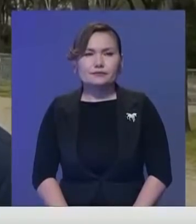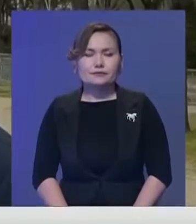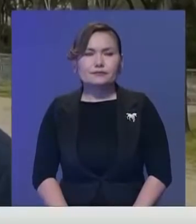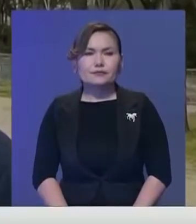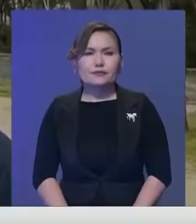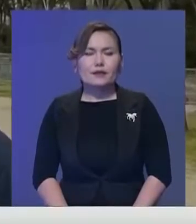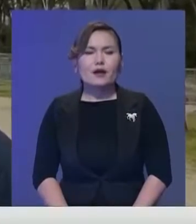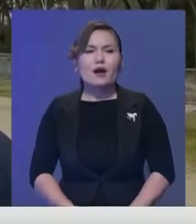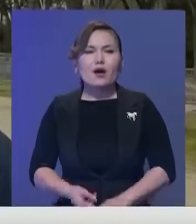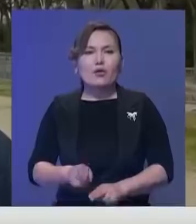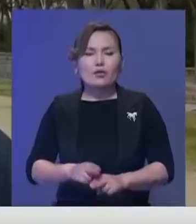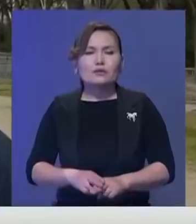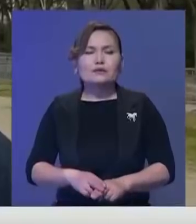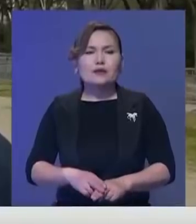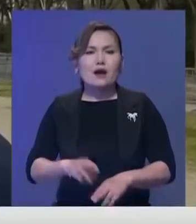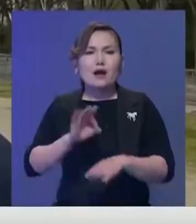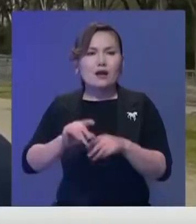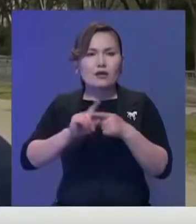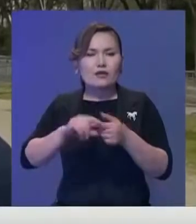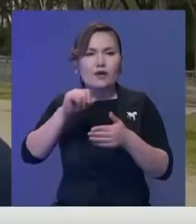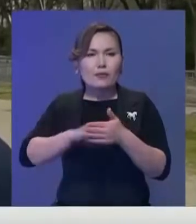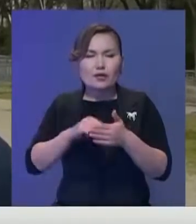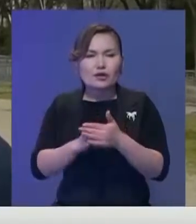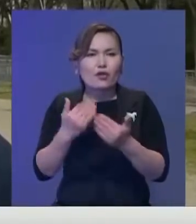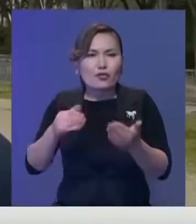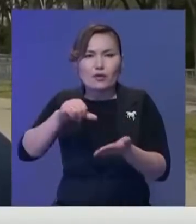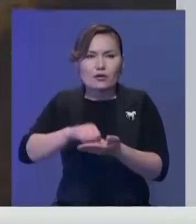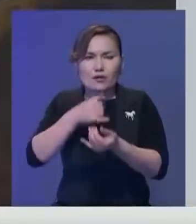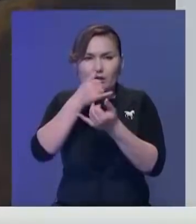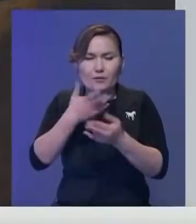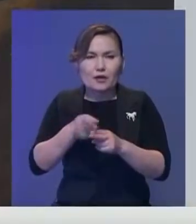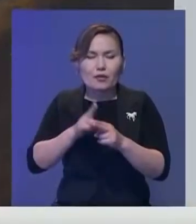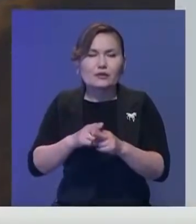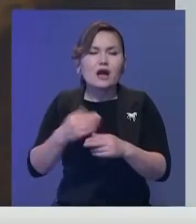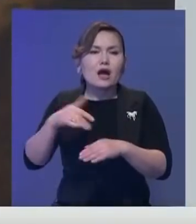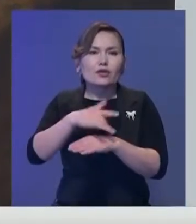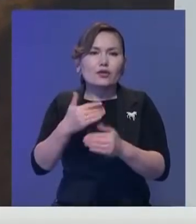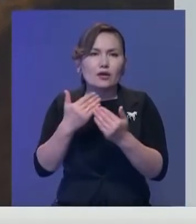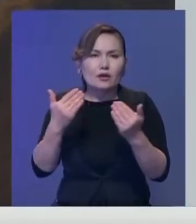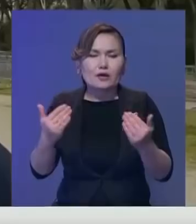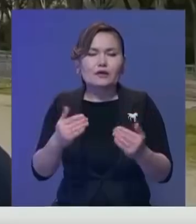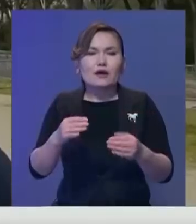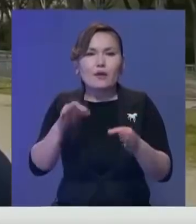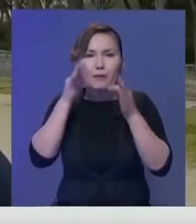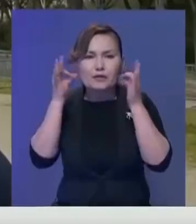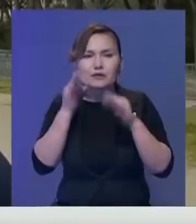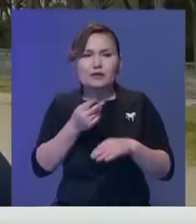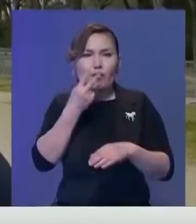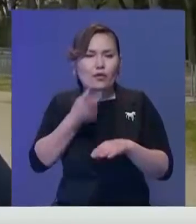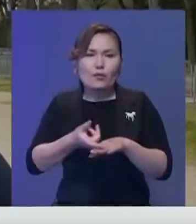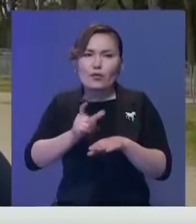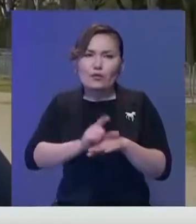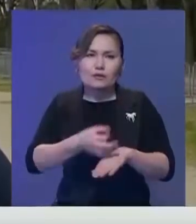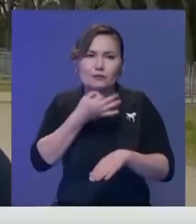Қаншама ай шектеу шараларынан көз ашпай келеміз, бірақ мысықтарға қарап бәрі де өзгеруі мүмкін деп ойлап кетесіз. Мүсіндер маған да, әйеліме